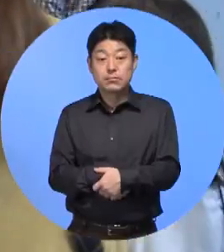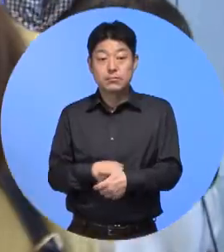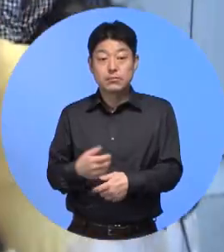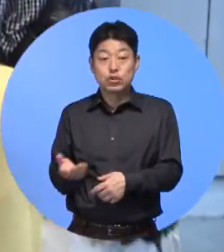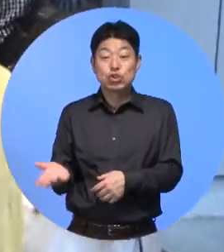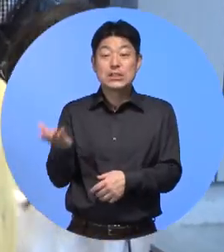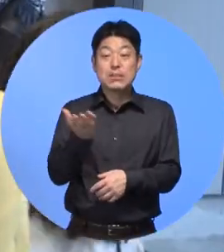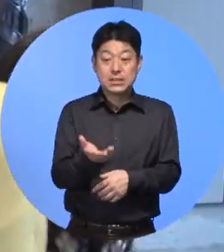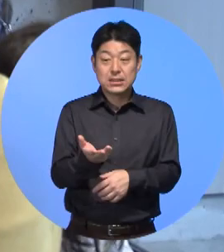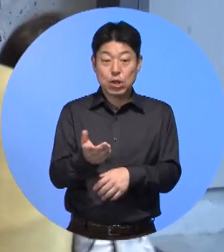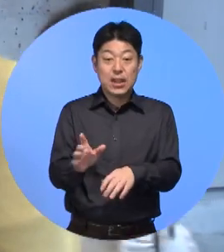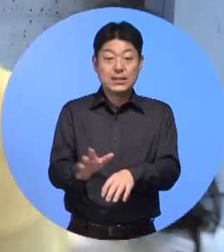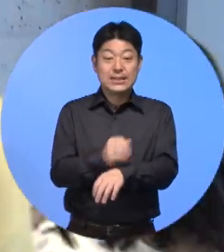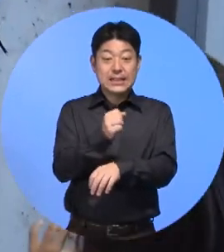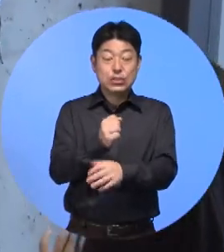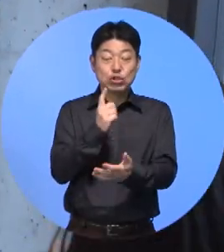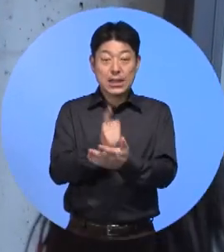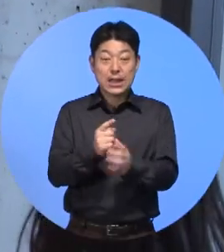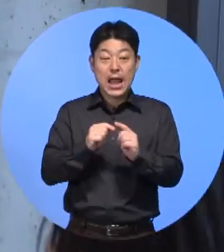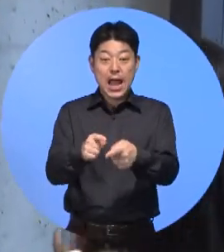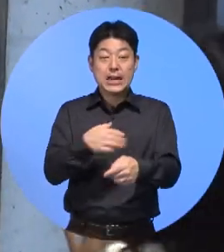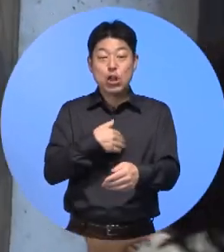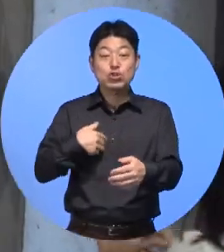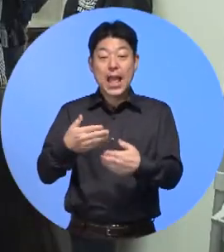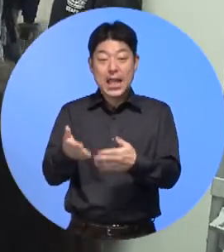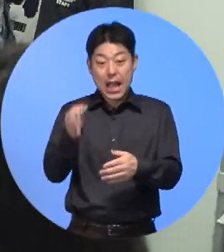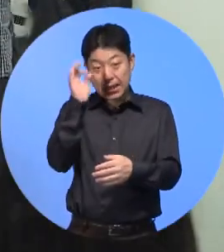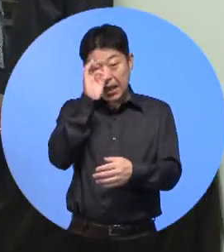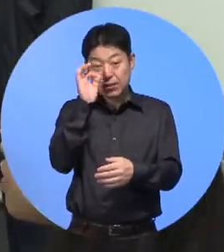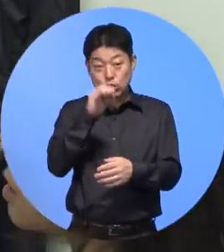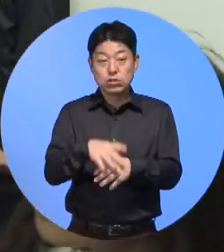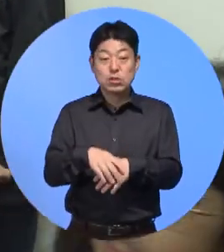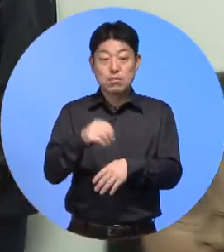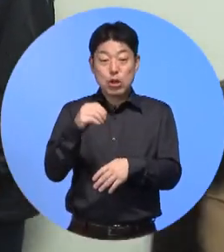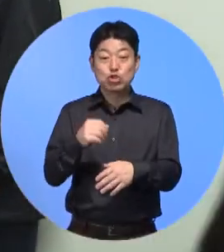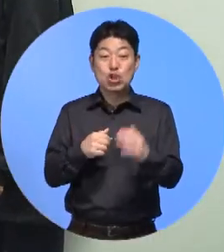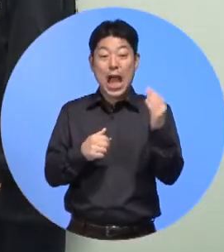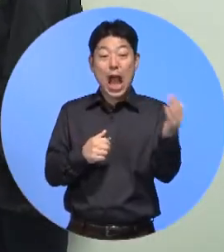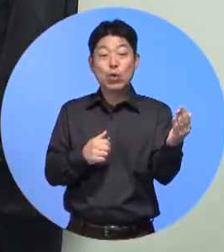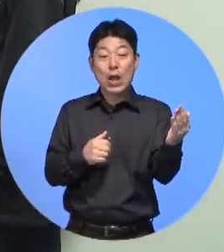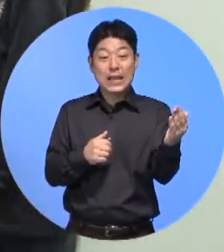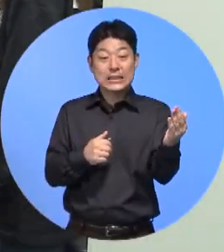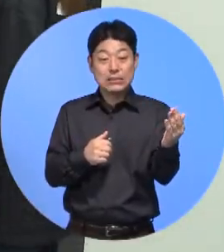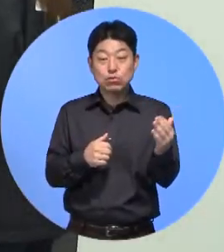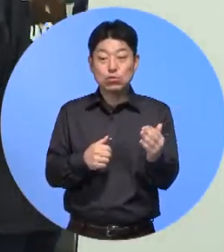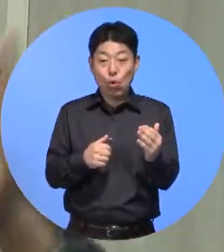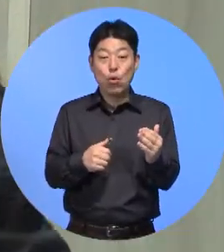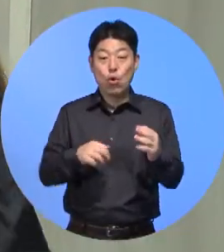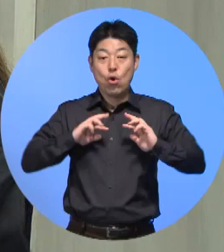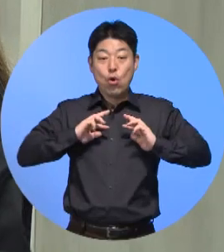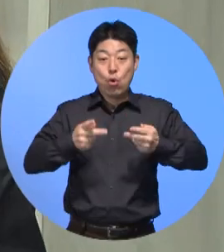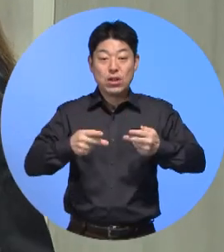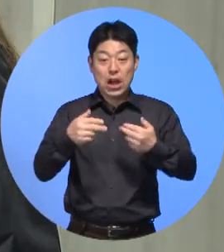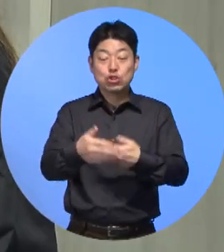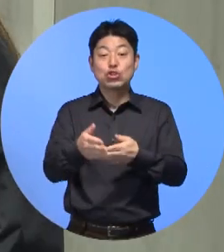その後、選手しか入ることのできないエリアへ。まずはアウェーチームのロッカールームに潜